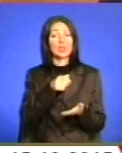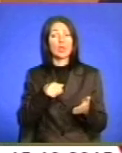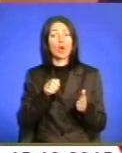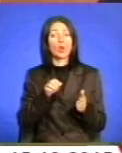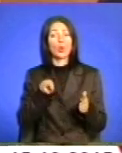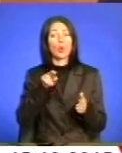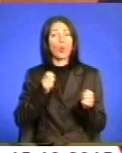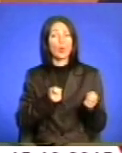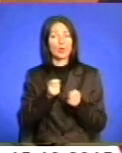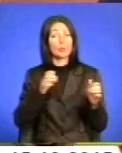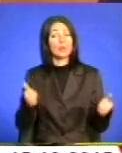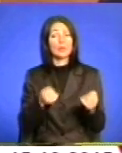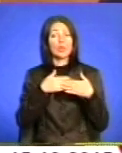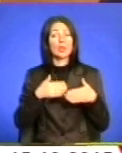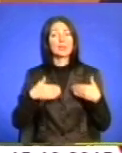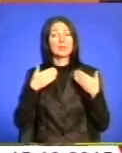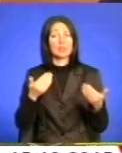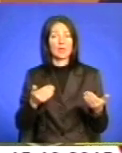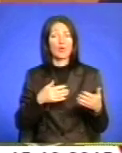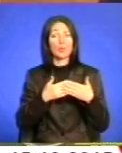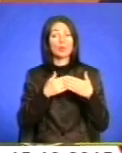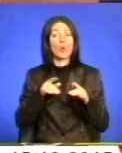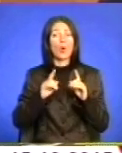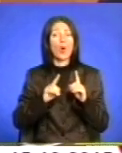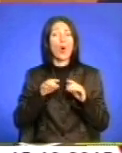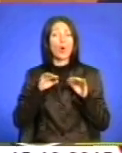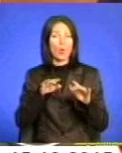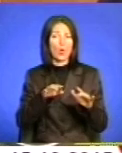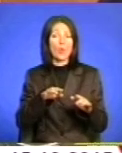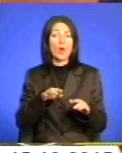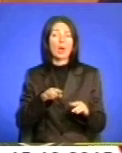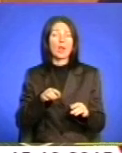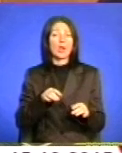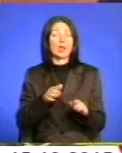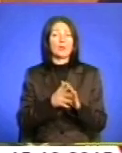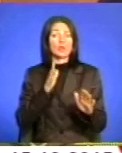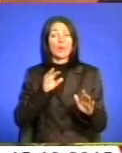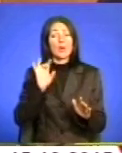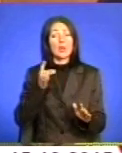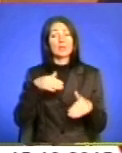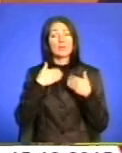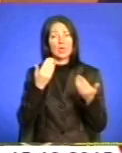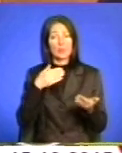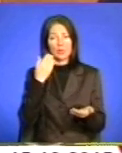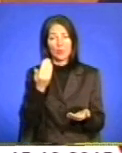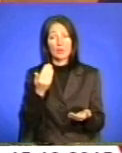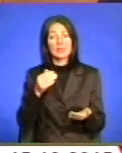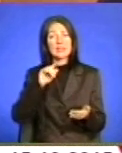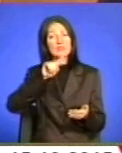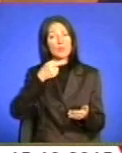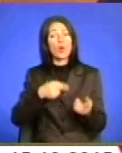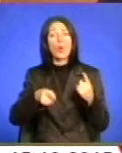ініціативу громадського руху «Українські святині українському народові», в черговий раз звертаємося до вас з вимогою